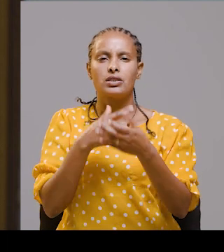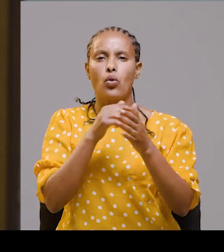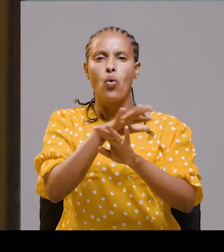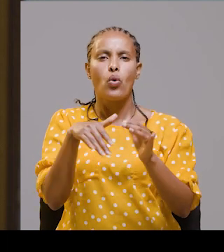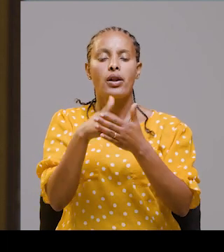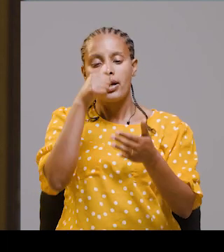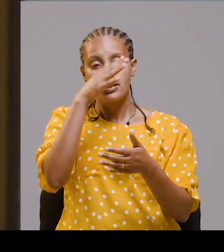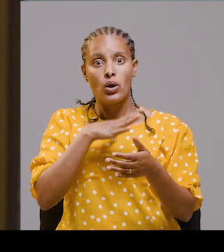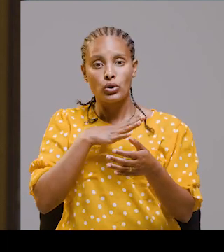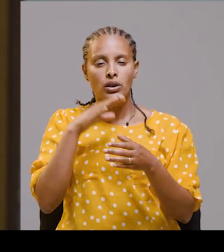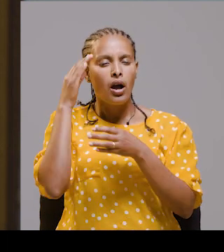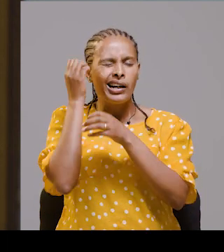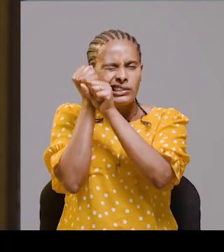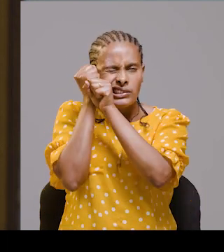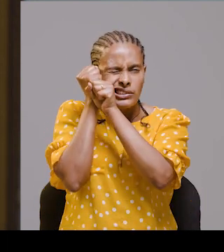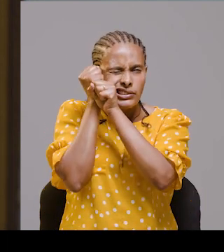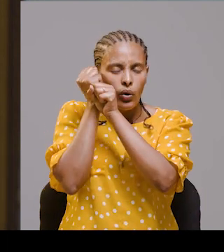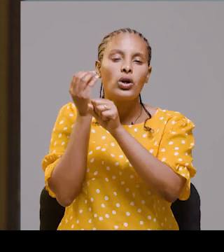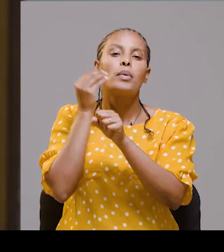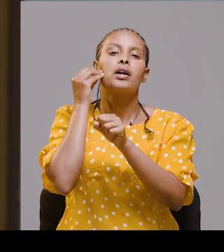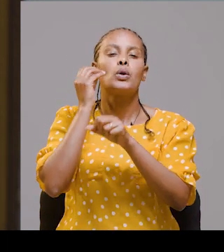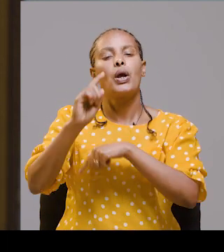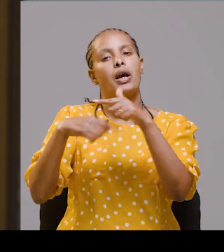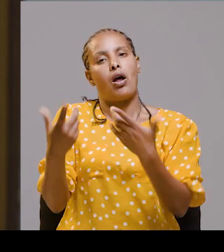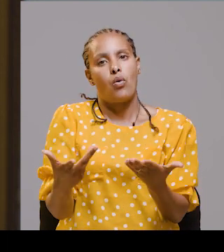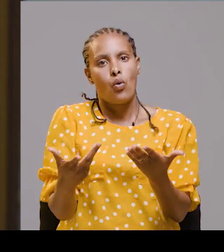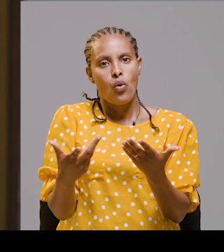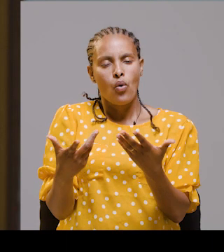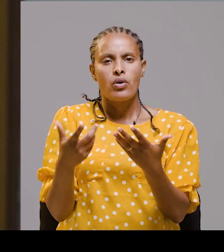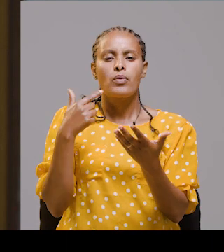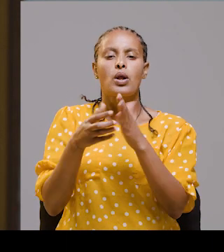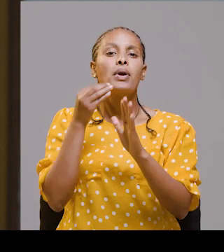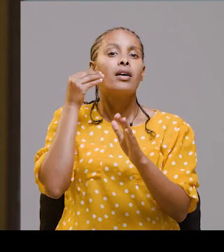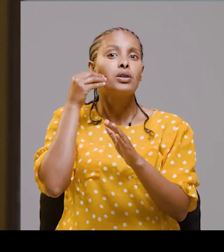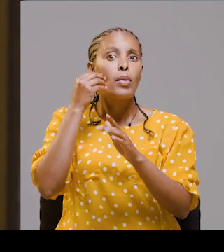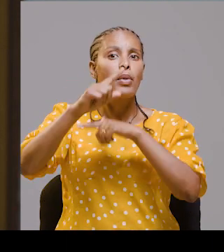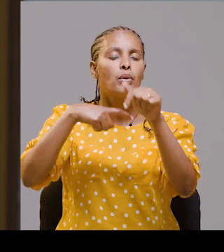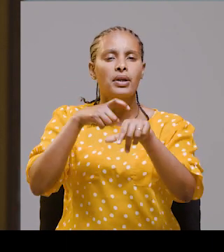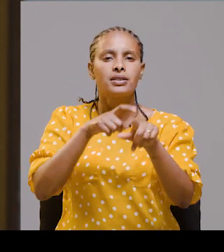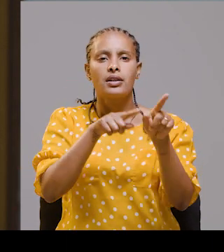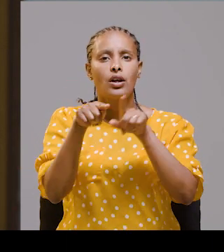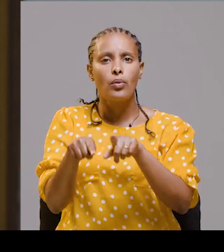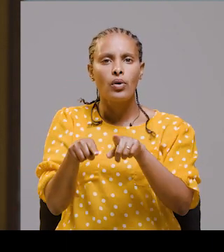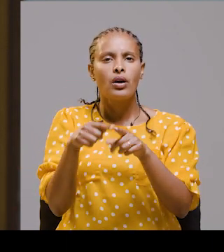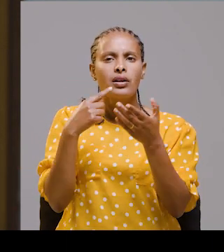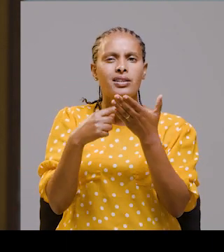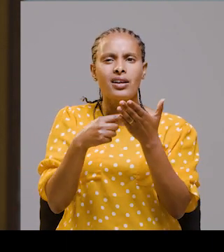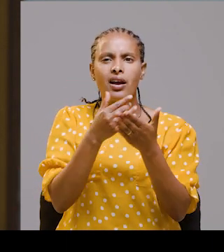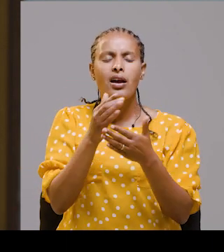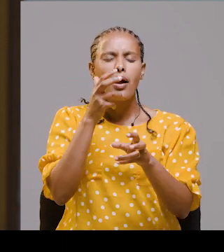ነገር እነዚህ ሰዎች ይዘው ወደ ተሄዳሉ ወደ ቤታቸው ይሄዳሉ ወደ ቤታቸው ሲሄዱ እንዲህ